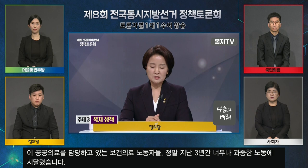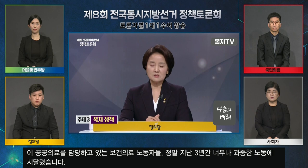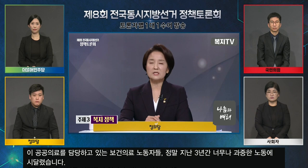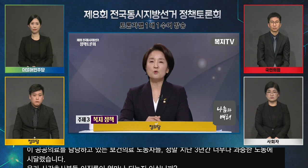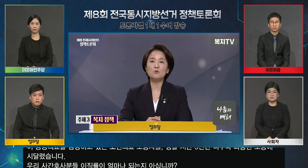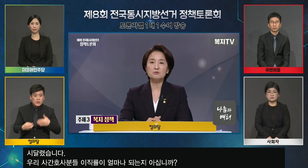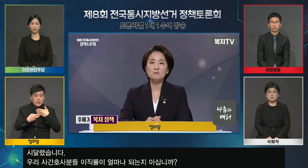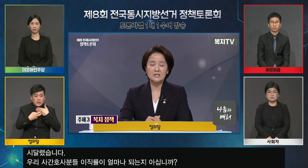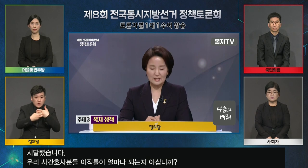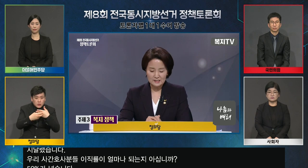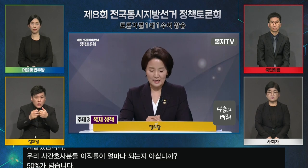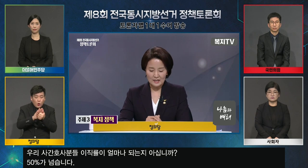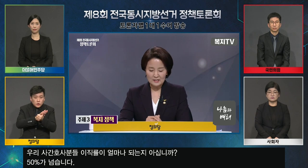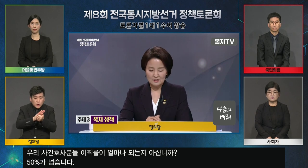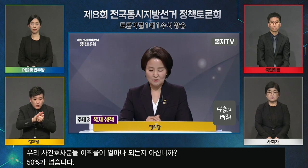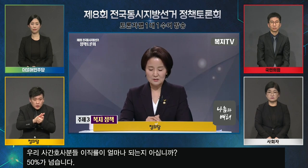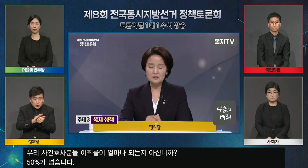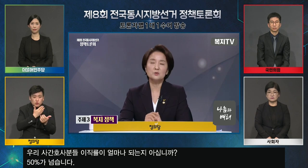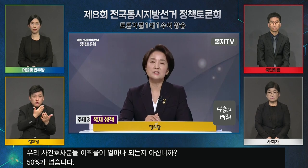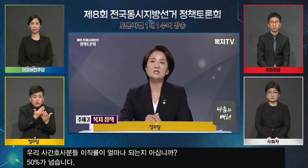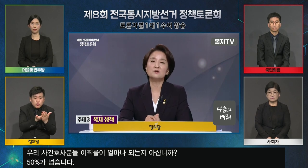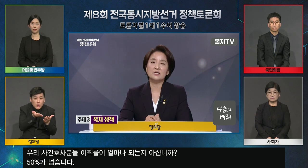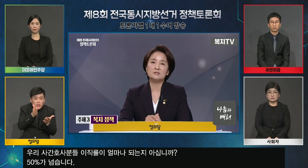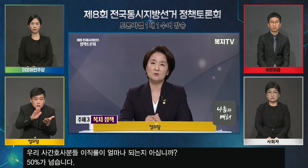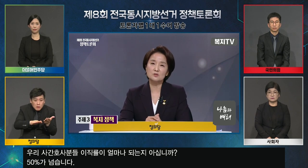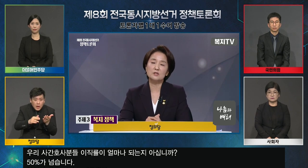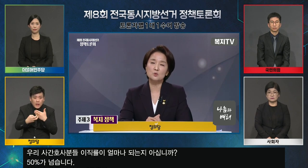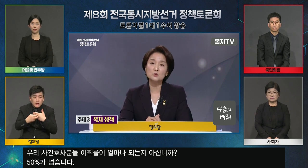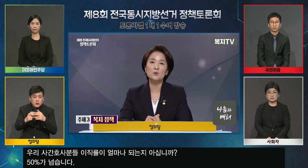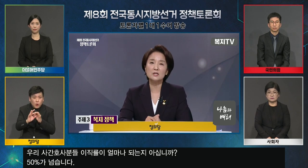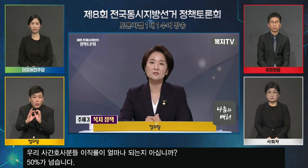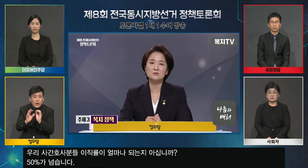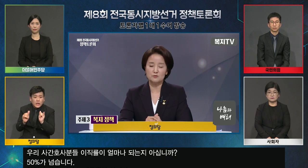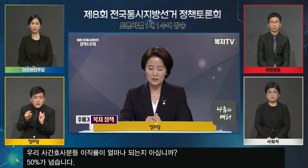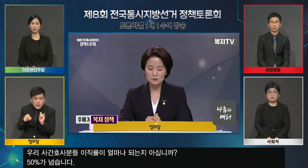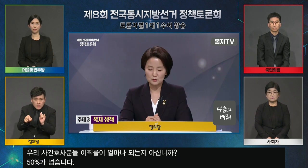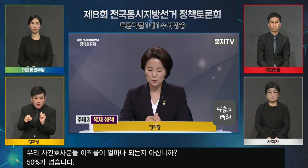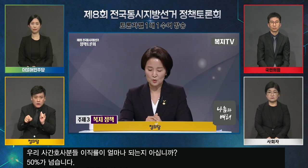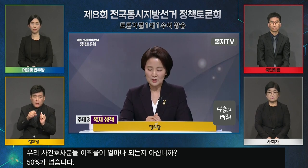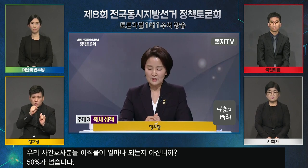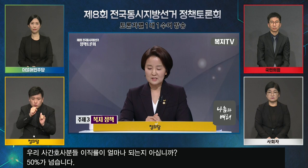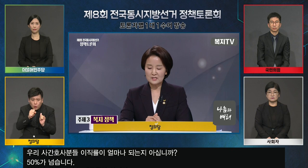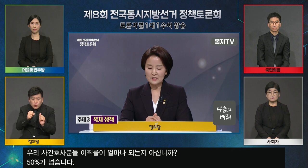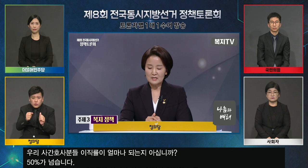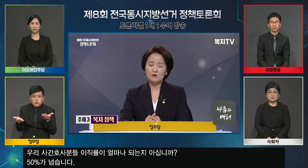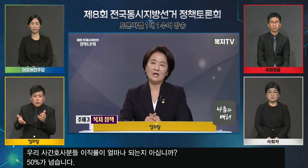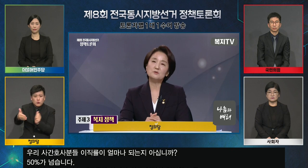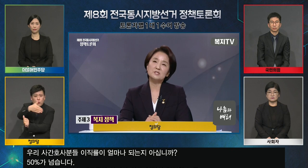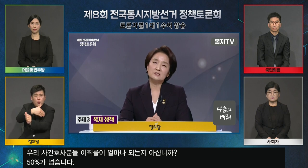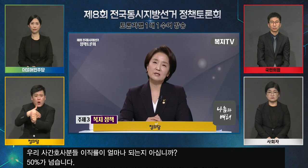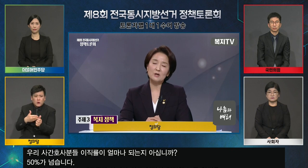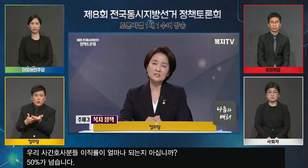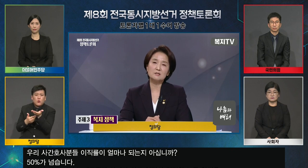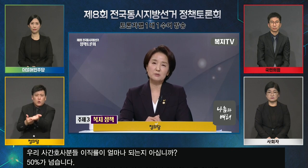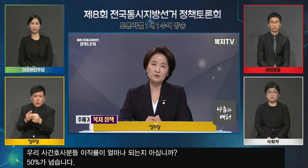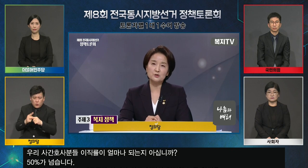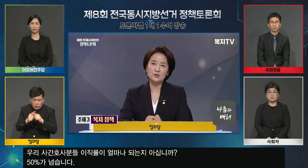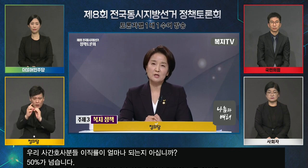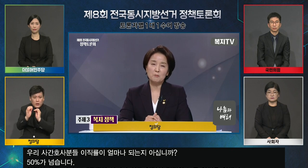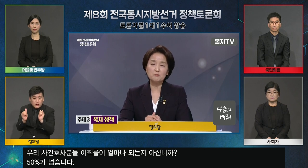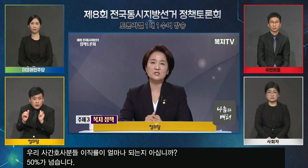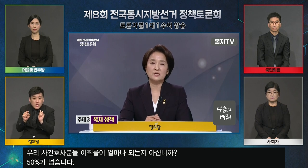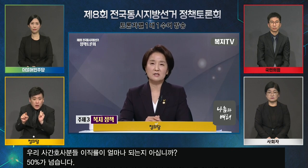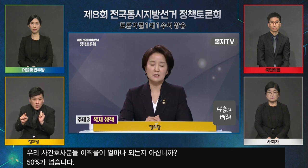의료서비스 제공뿐만 아니라 의료인력의 적정한 노동환경을 위해서도 이제 간호사대 환자